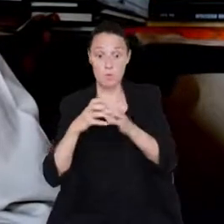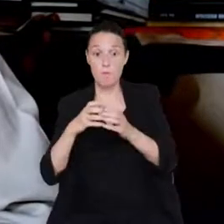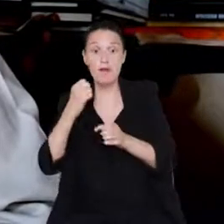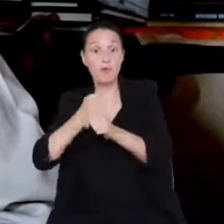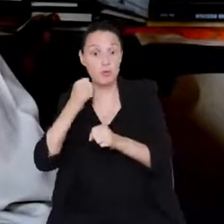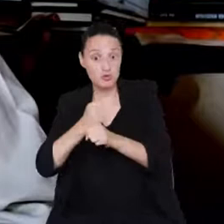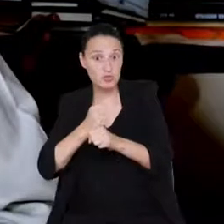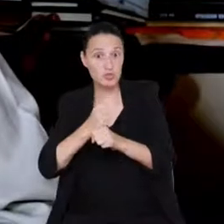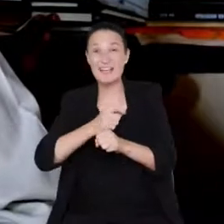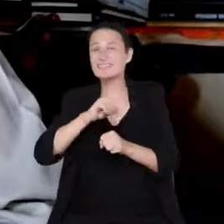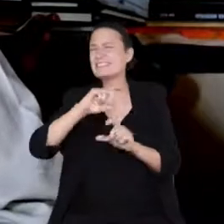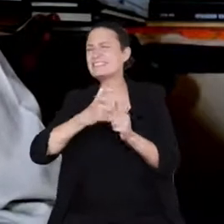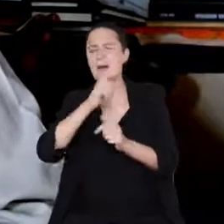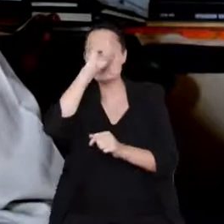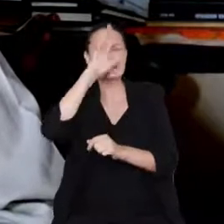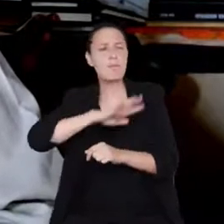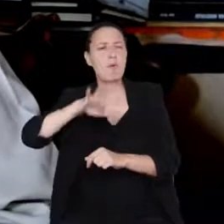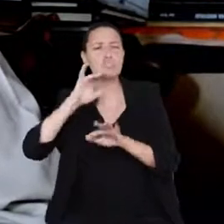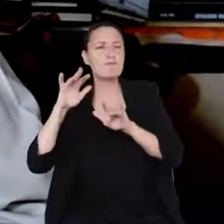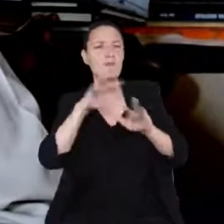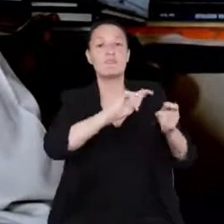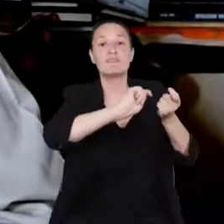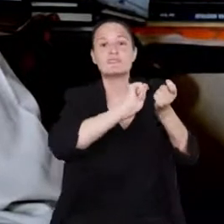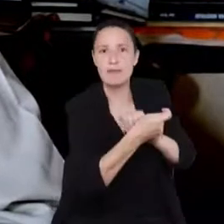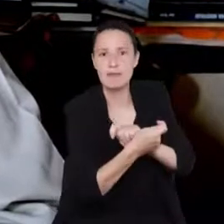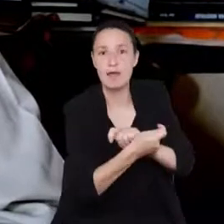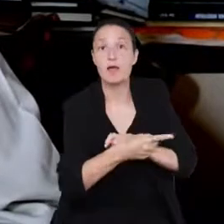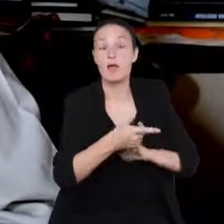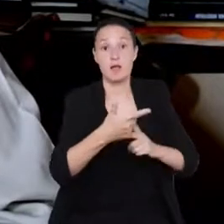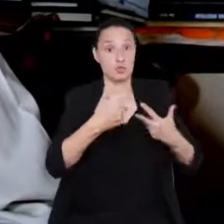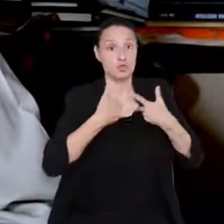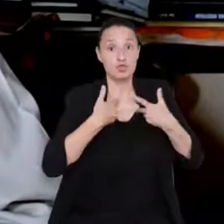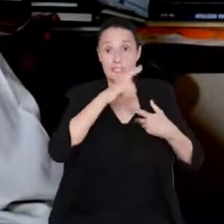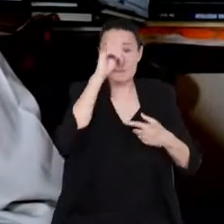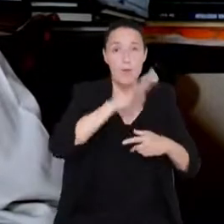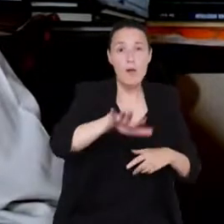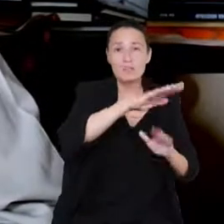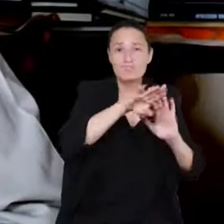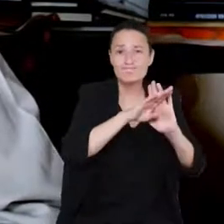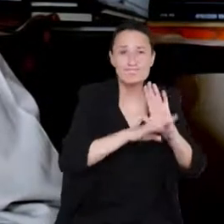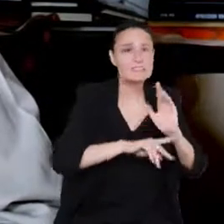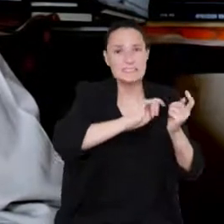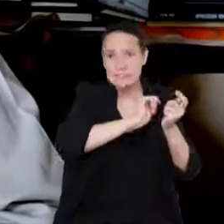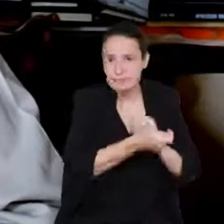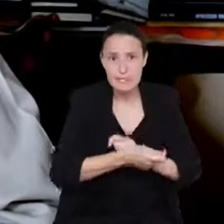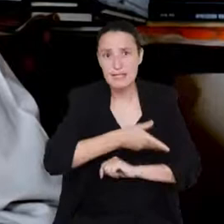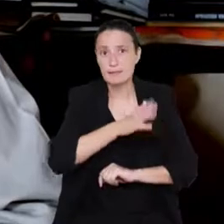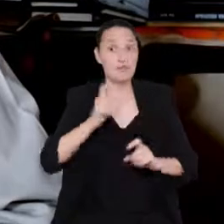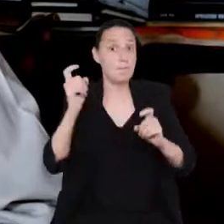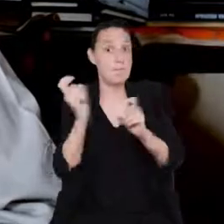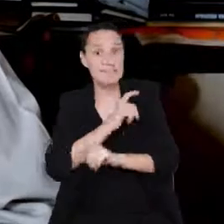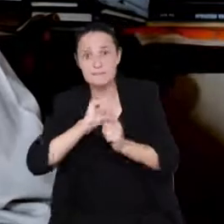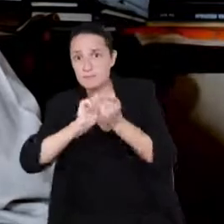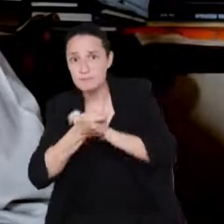zmieni społeczeństwo, zmieni reguły życia społecznego, zmieni